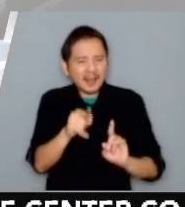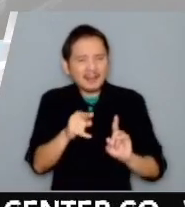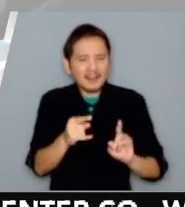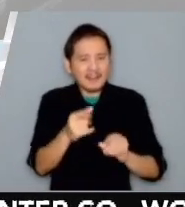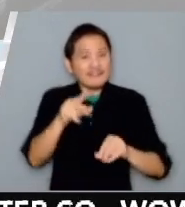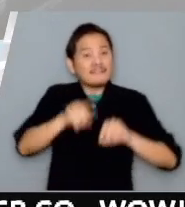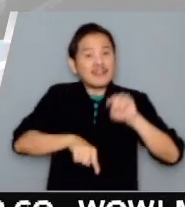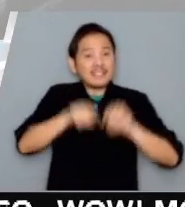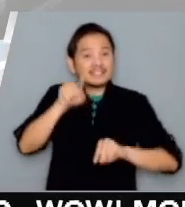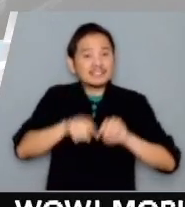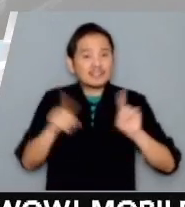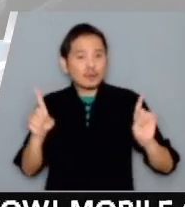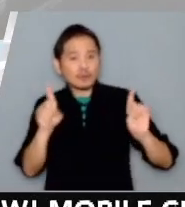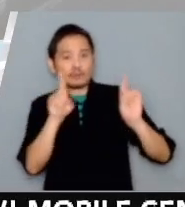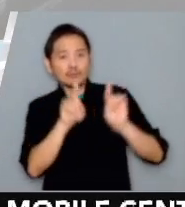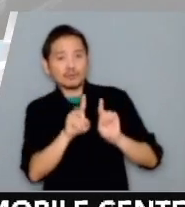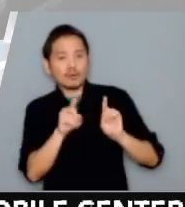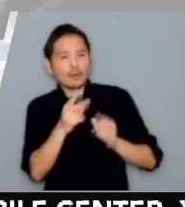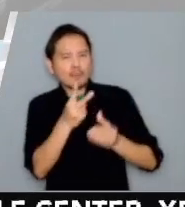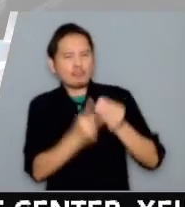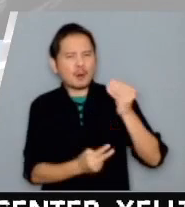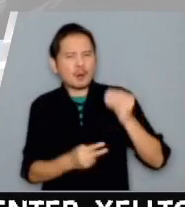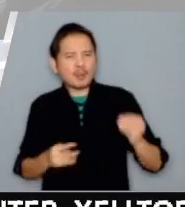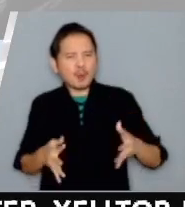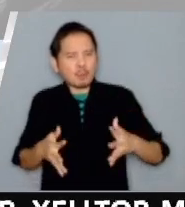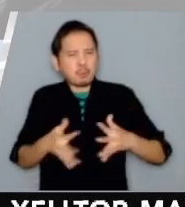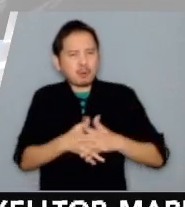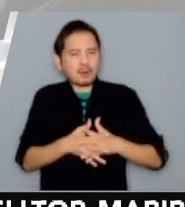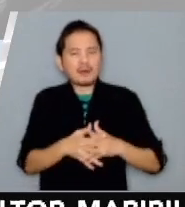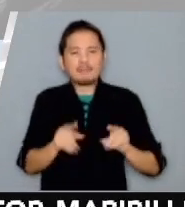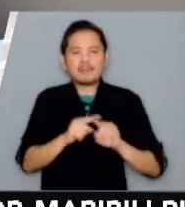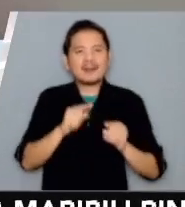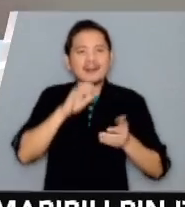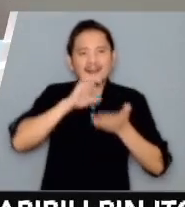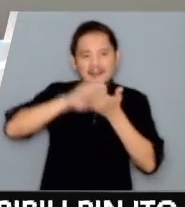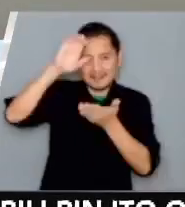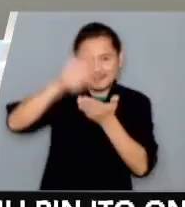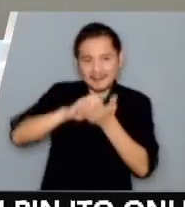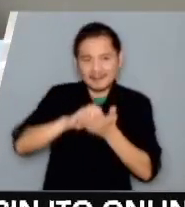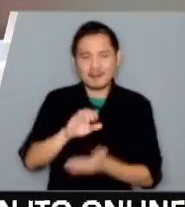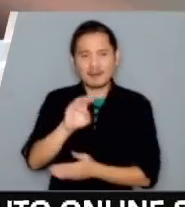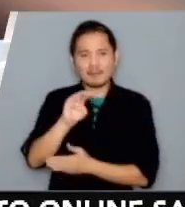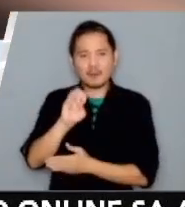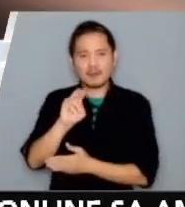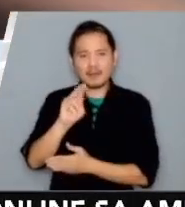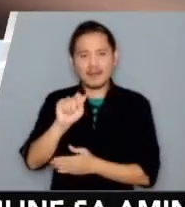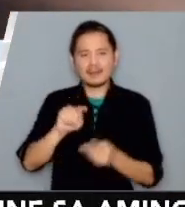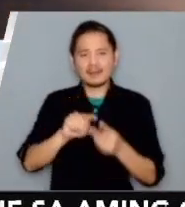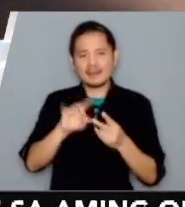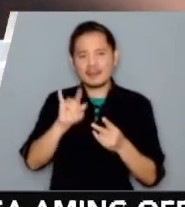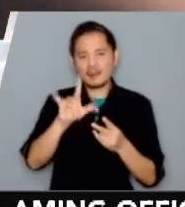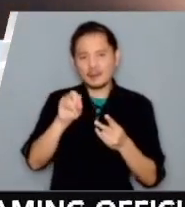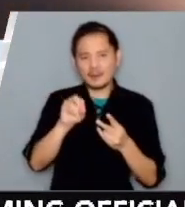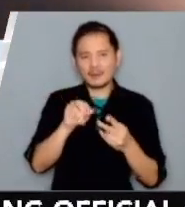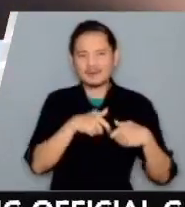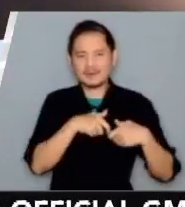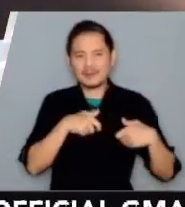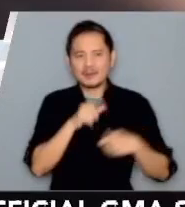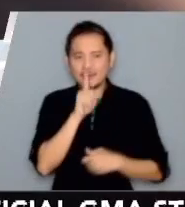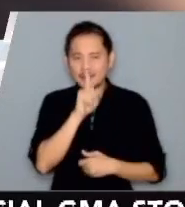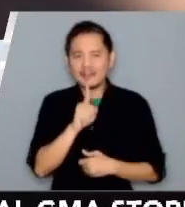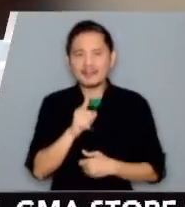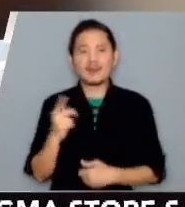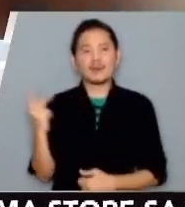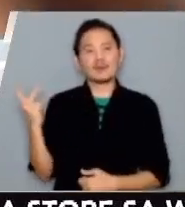yan. Pero sila pala ang mag-asawang sina Mona at Lou Meneses. Literal na, we are pregnant ang mag-asawa dahil